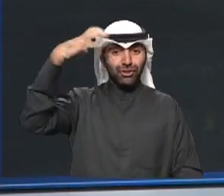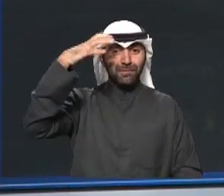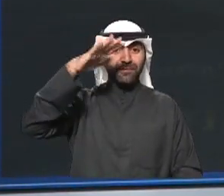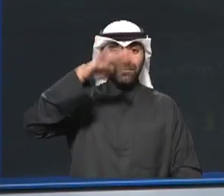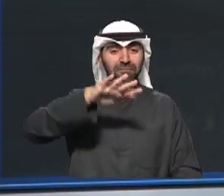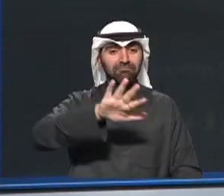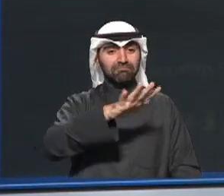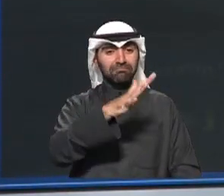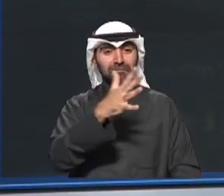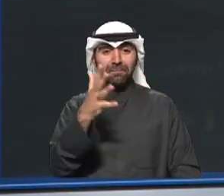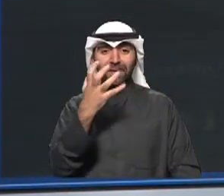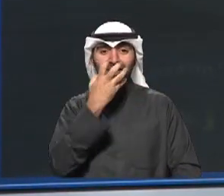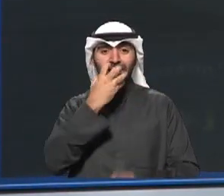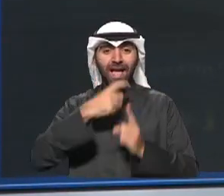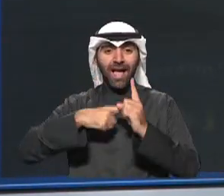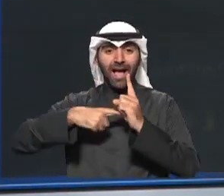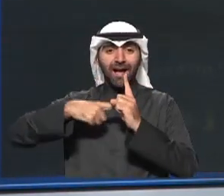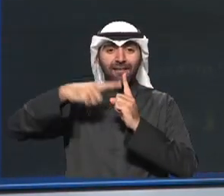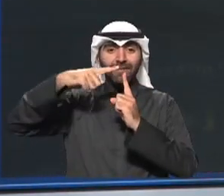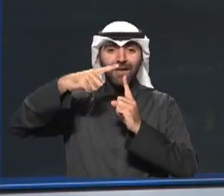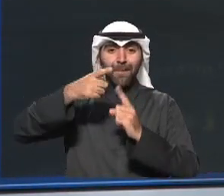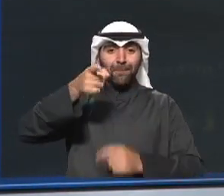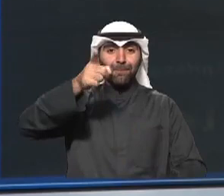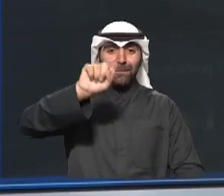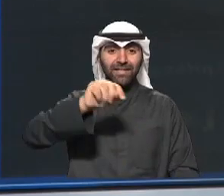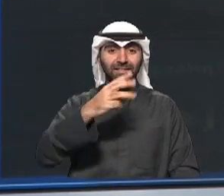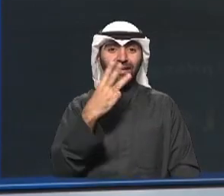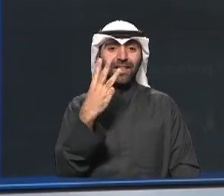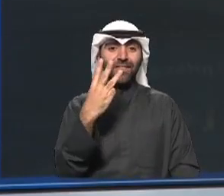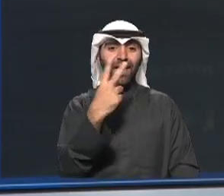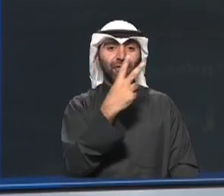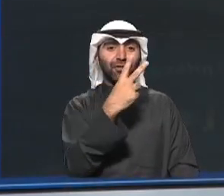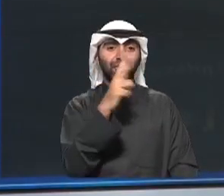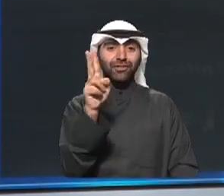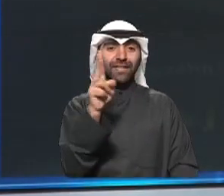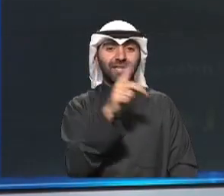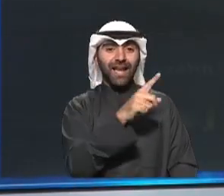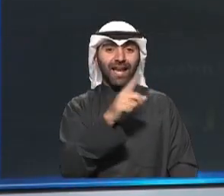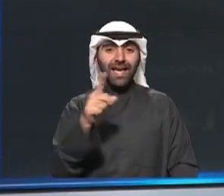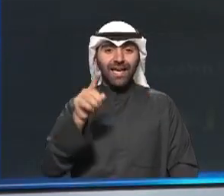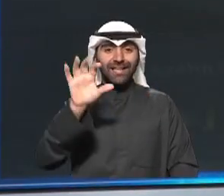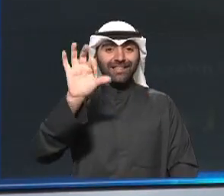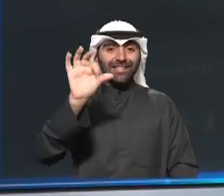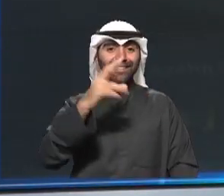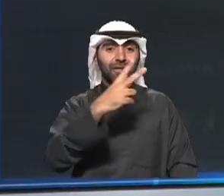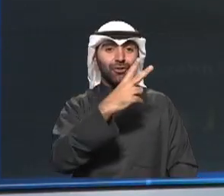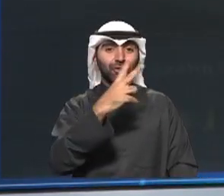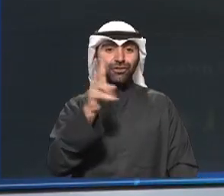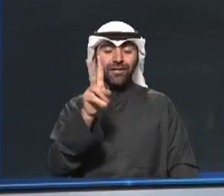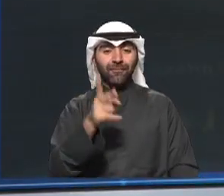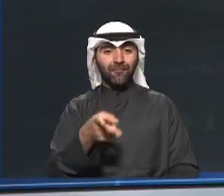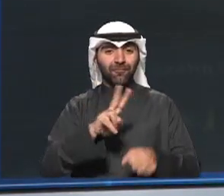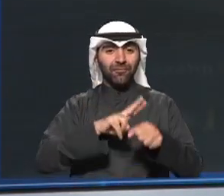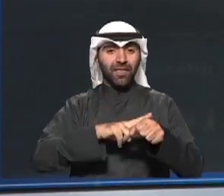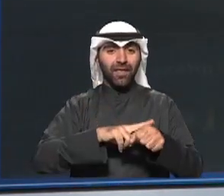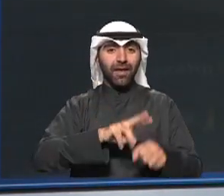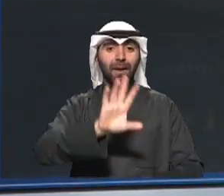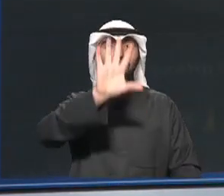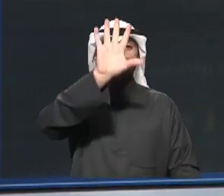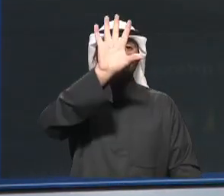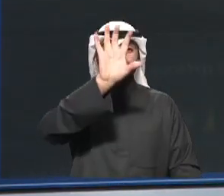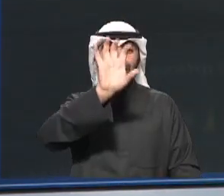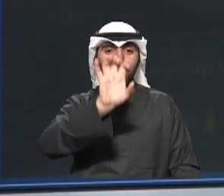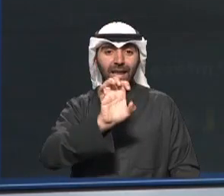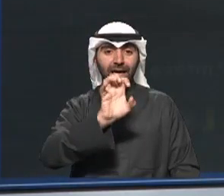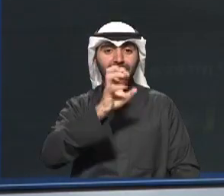في منتصف يوم الغد قد تصل ما بين 23 إلى 29 درجة مئوية. الطقس المائل للبرودة راح يرجع معانا